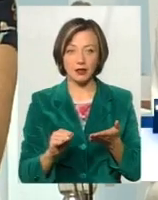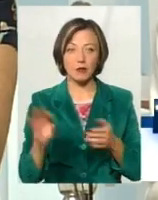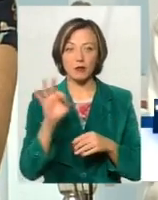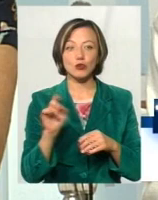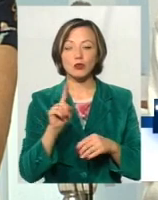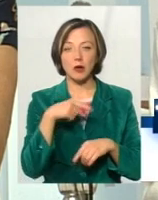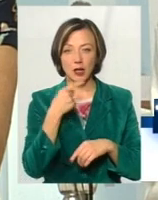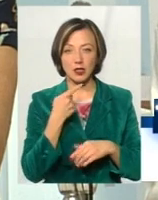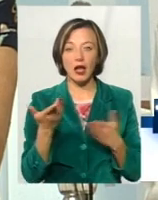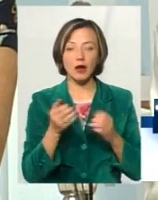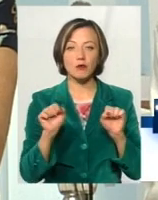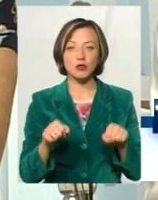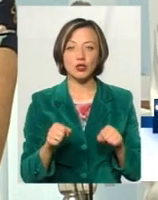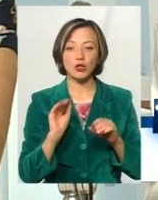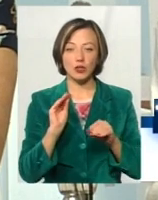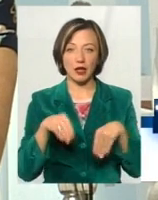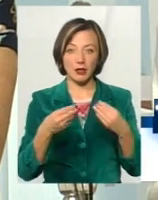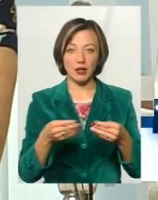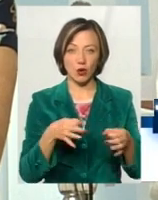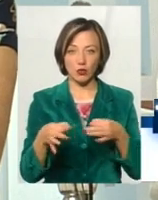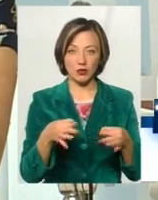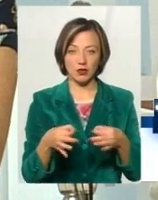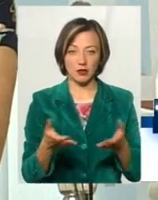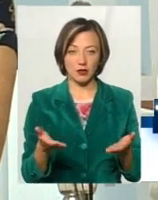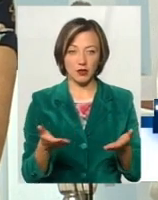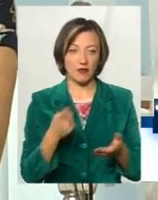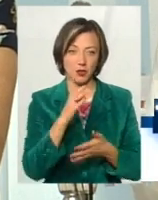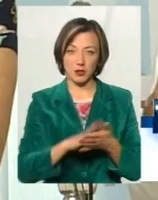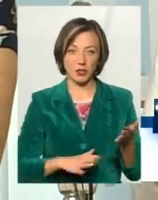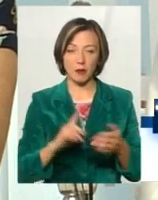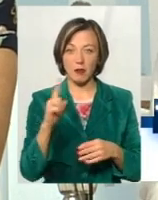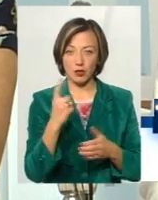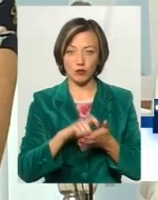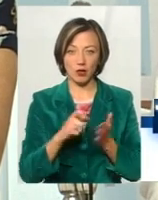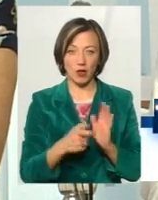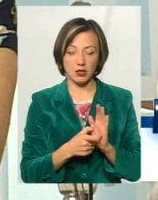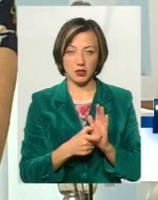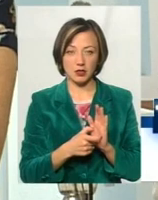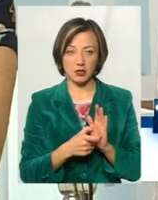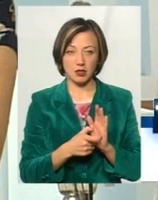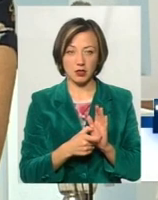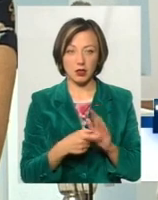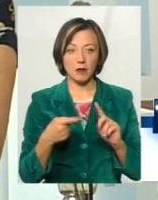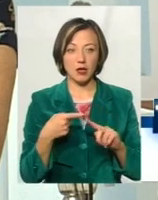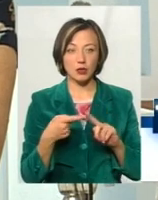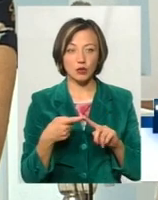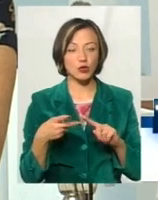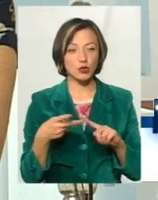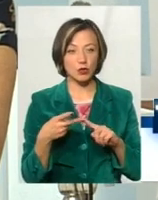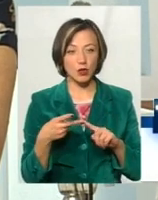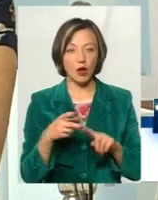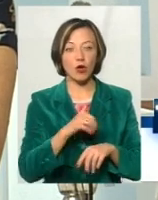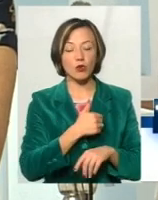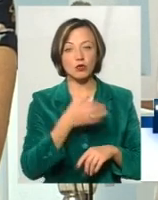що ми кажемо? Які можна ще їм надати освітні послуги, я вибачаюсь, першому класу? Вот. Це перше. По-друге, я